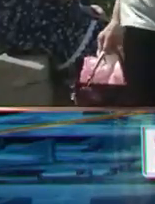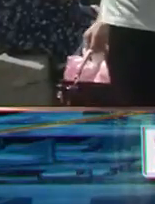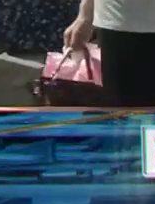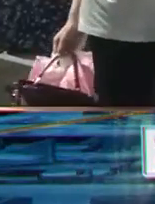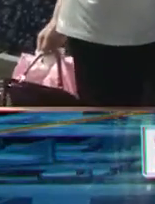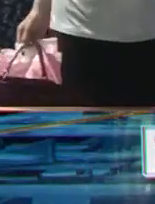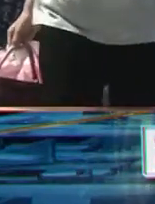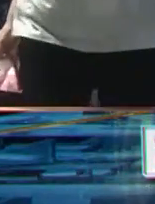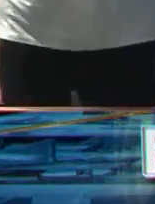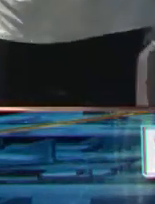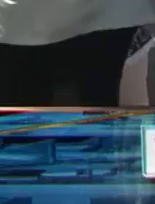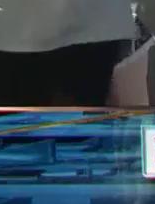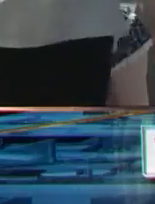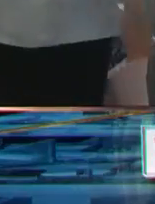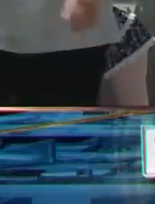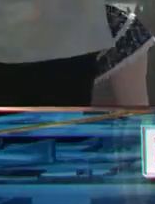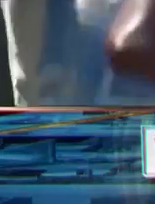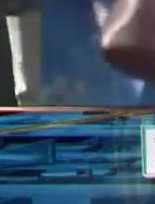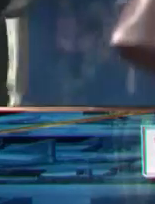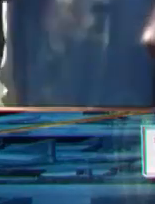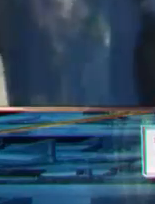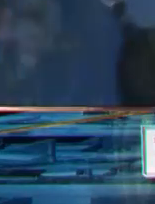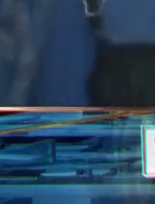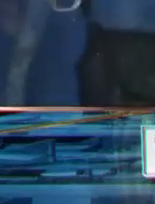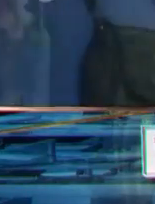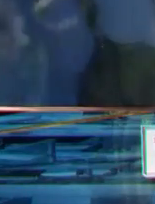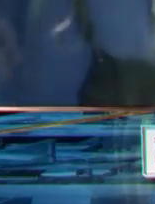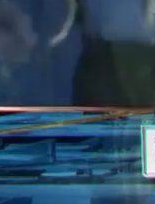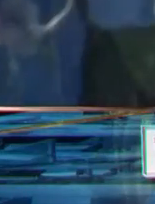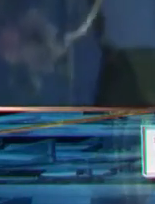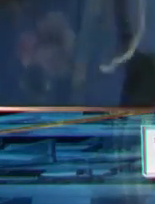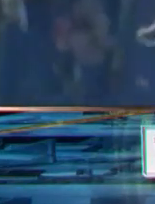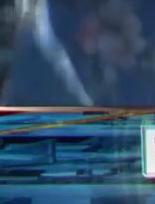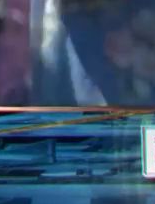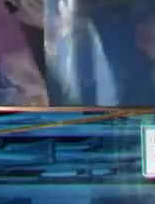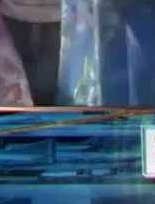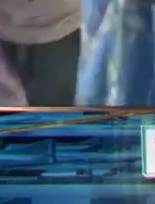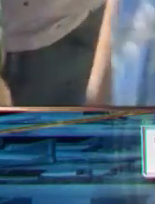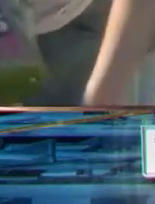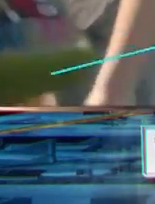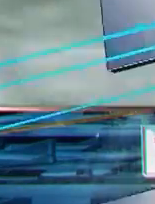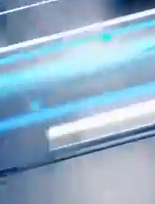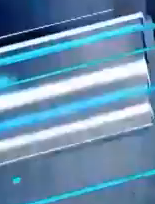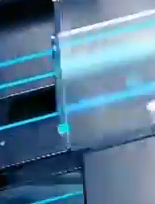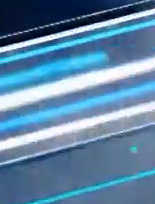Еңбек заңы араша, жұмыс берушінің қызметкерлерінен COVID жұқтырмағаны туралы анықтама сұрауға құқысы жоқ.